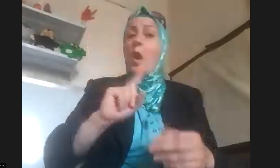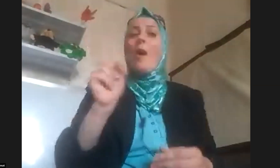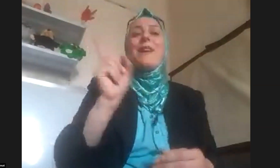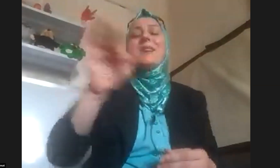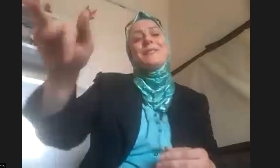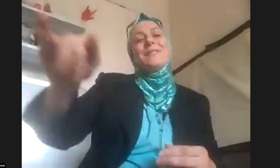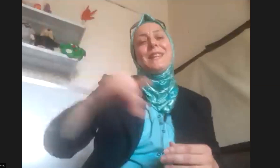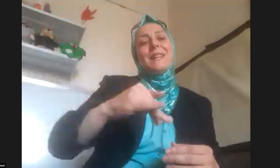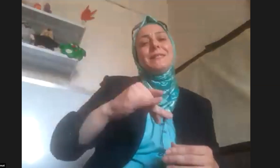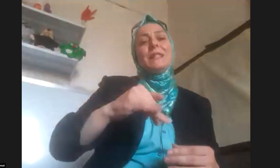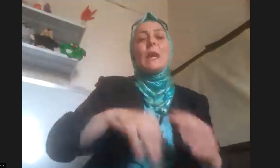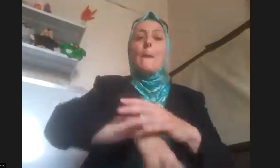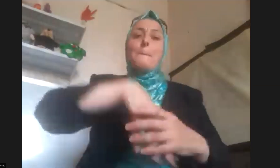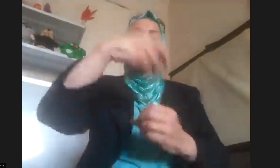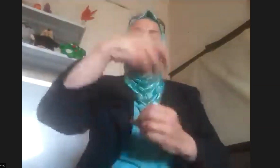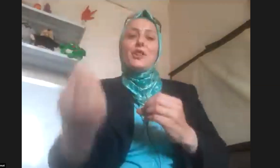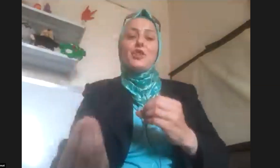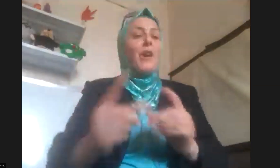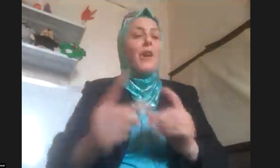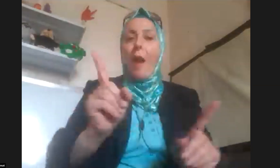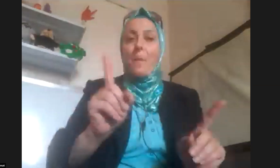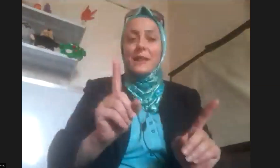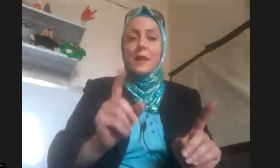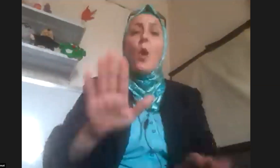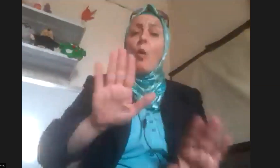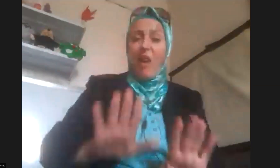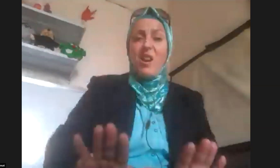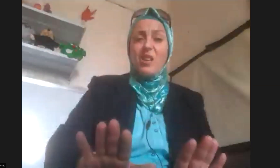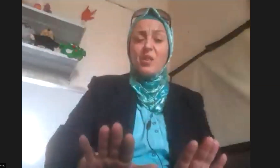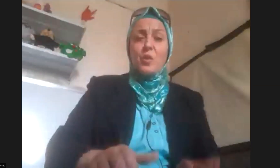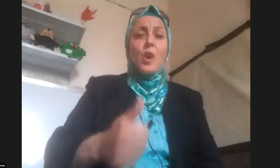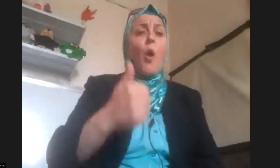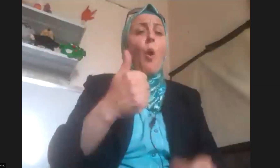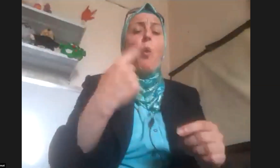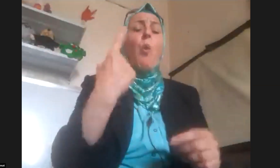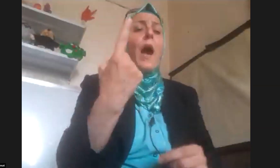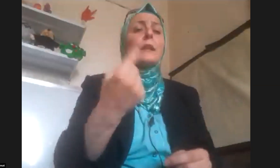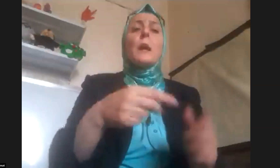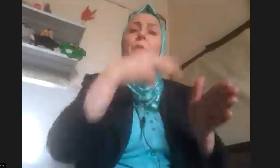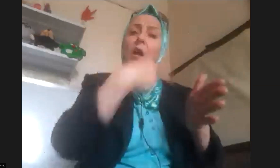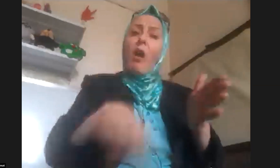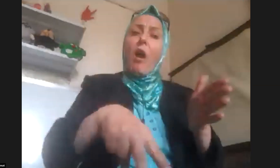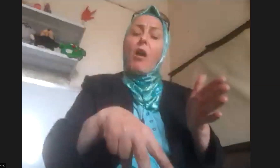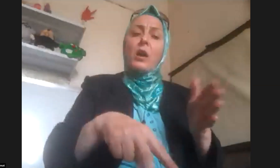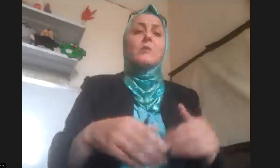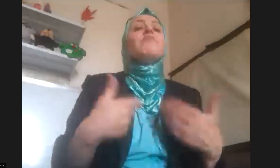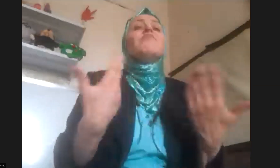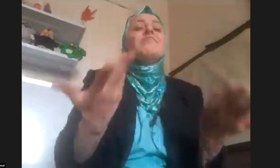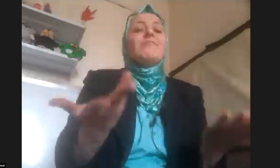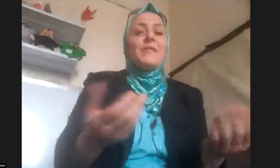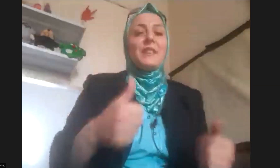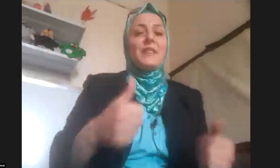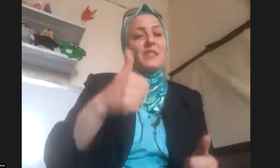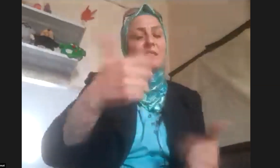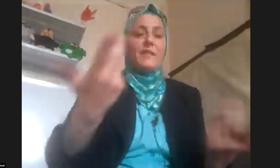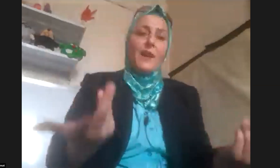يأتي بنتيجة، وسيكون واحدة من القرارات التي لا تنفع عمليا. يعني